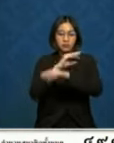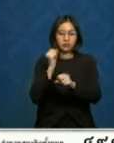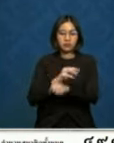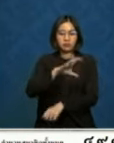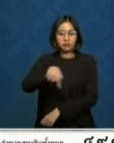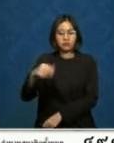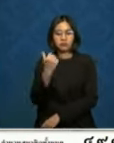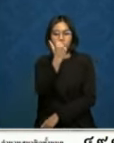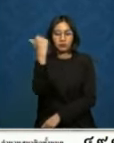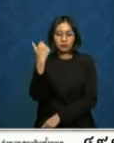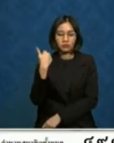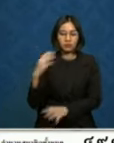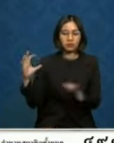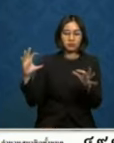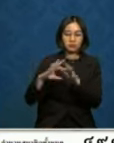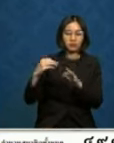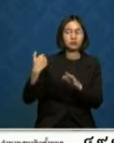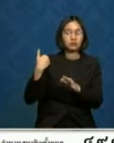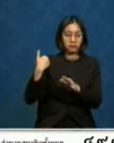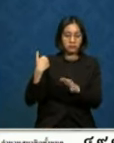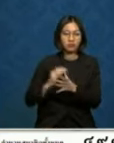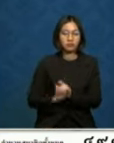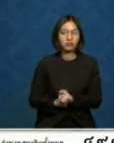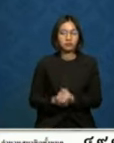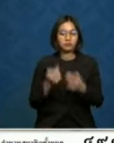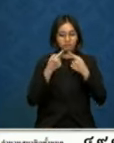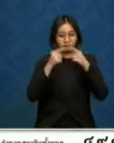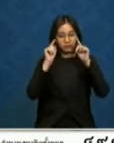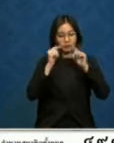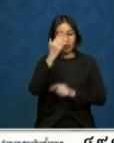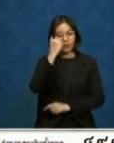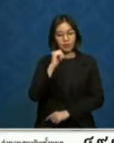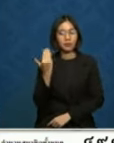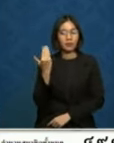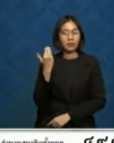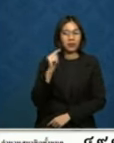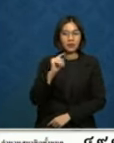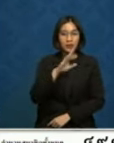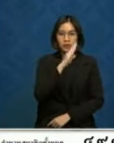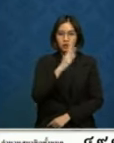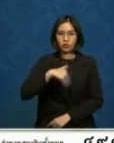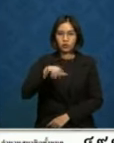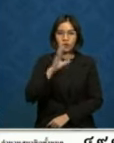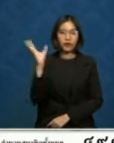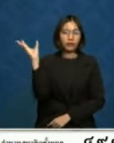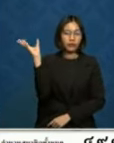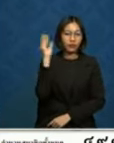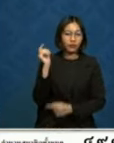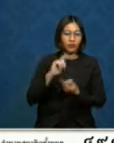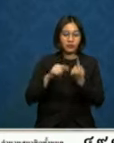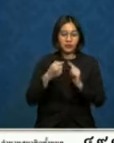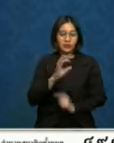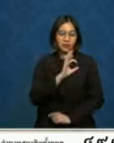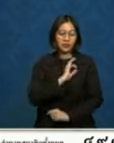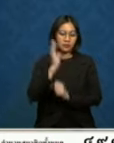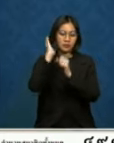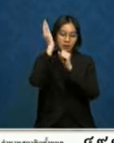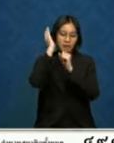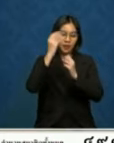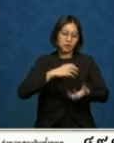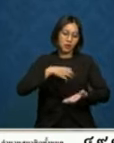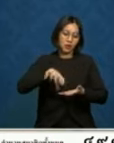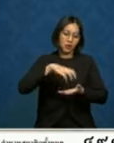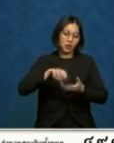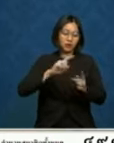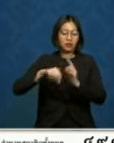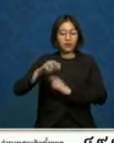อื่นที่มีความเกี่ยวข้องมากกว่าน่าแปลกนะครับเมื่อสักครู่ถ้าเราได้ฟังเพื่อนสมาชิกได้อภิปรายกันมาเ